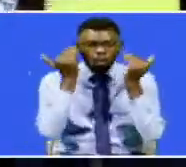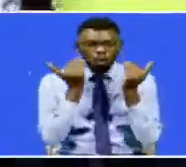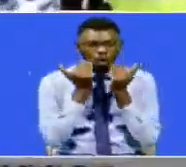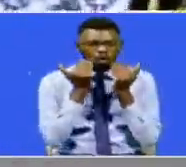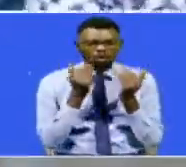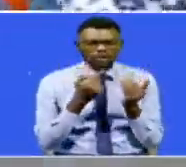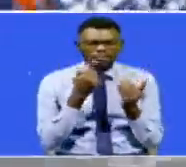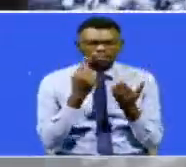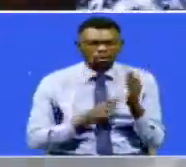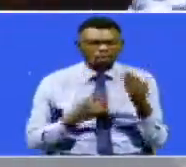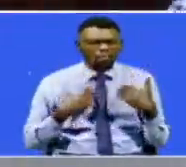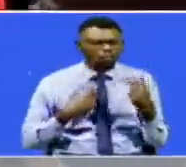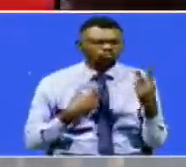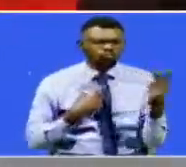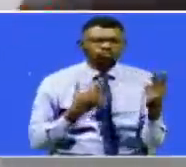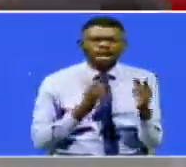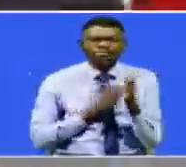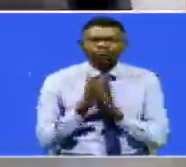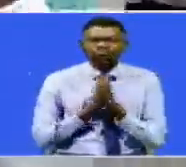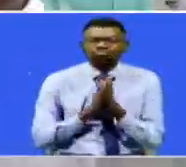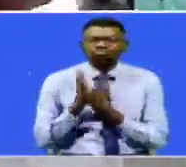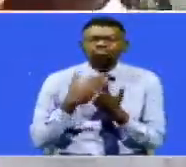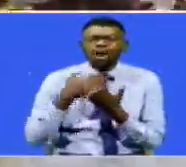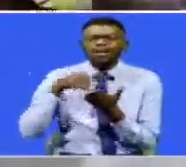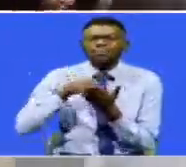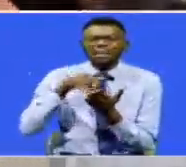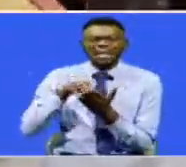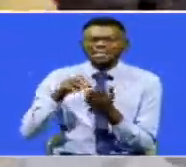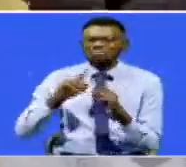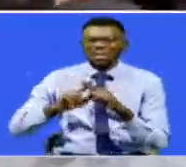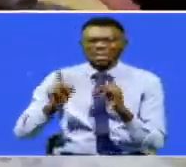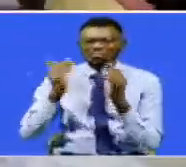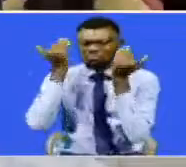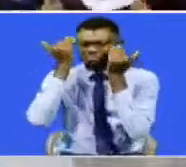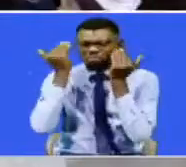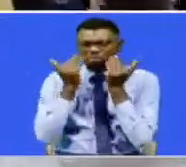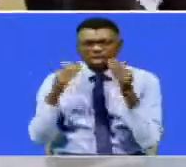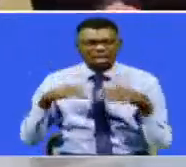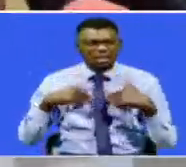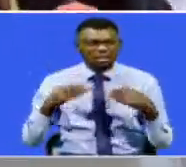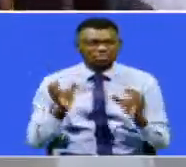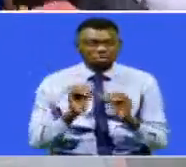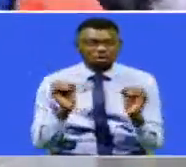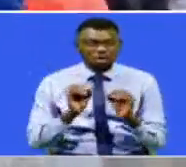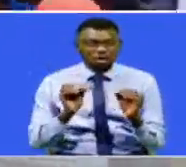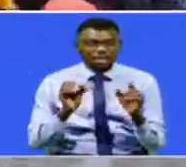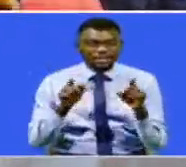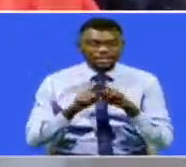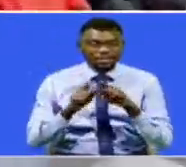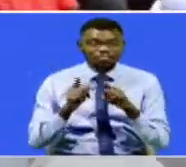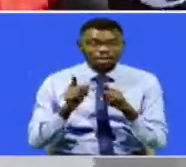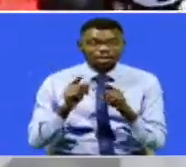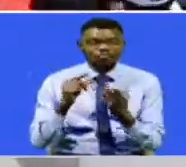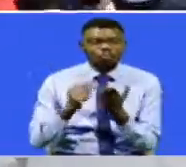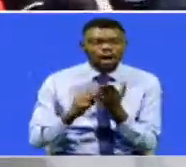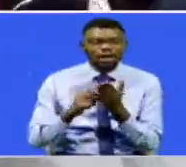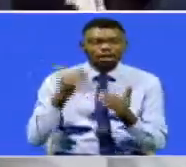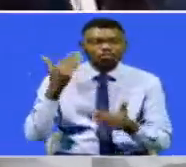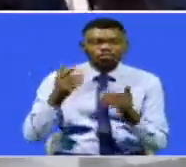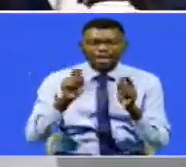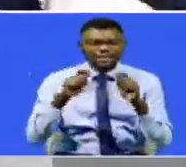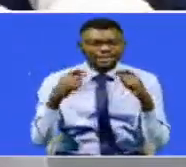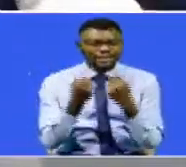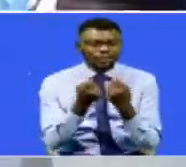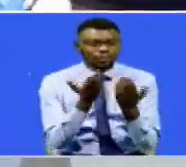hao halijaweza kudhihirisha umuhimu wao kwenye kesi hiyo. Haya yanajiri wakati ambapo chuo cha timu kule Uganda kimewasilisha